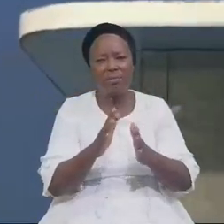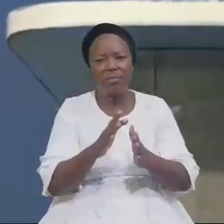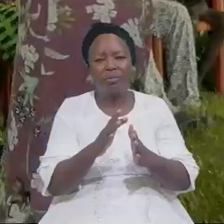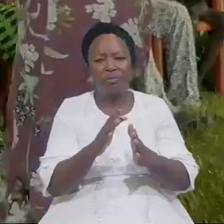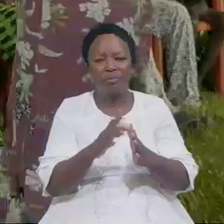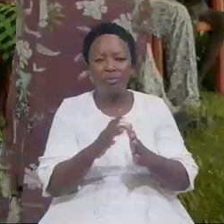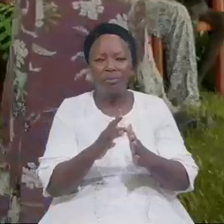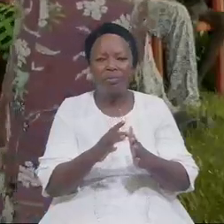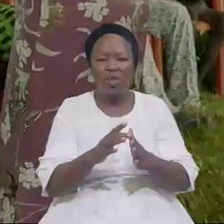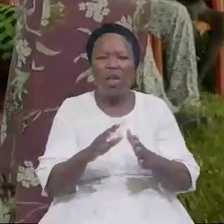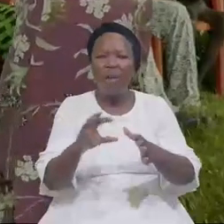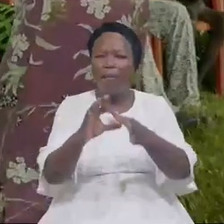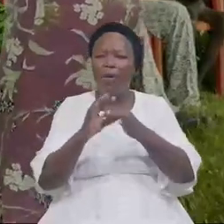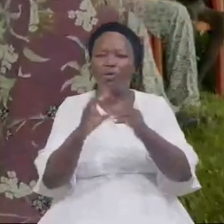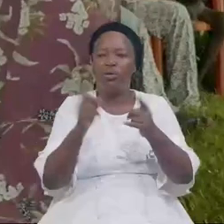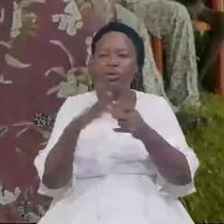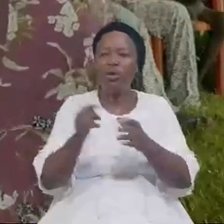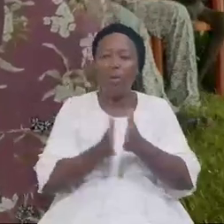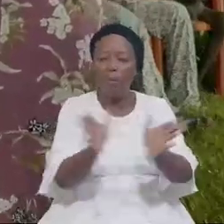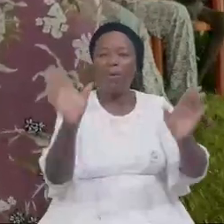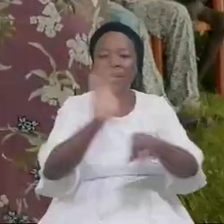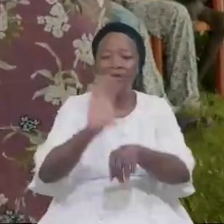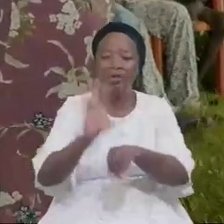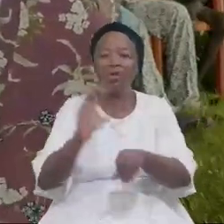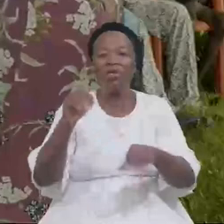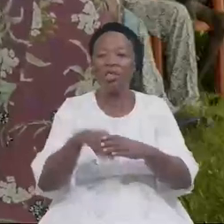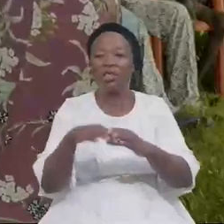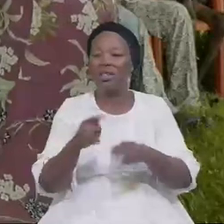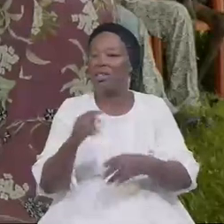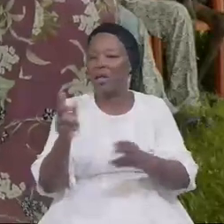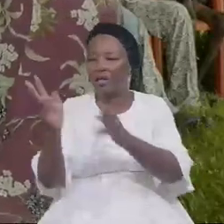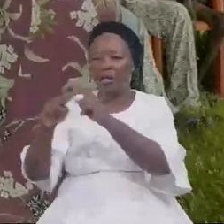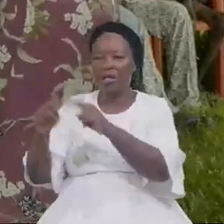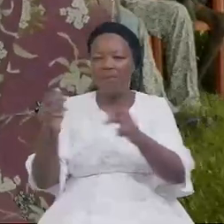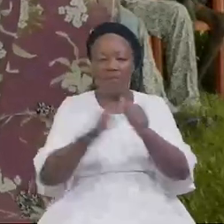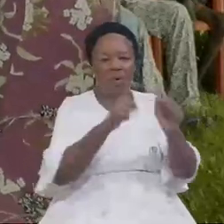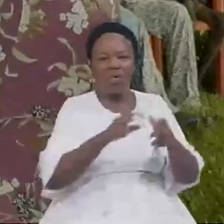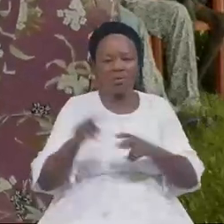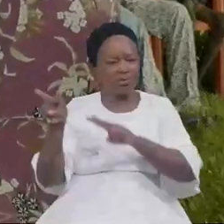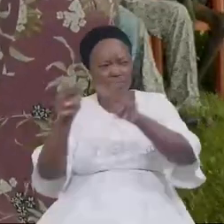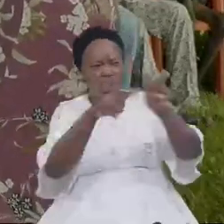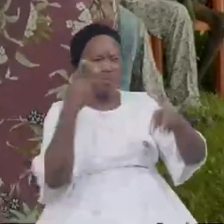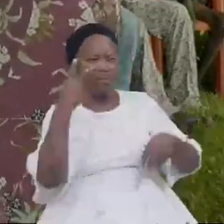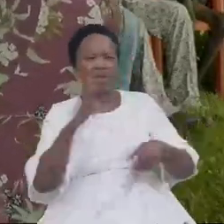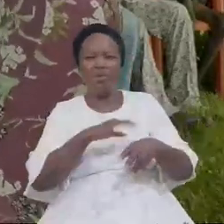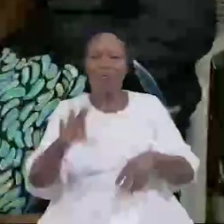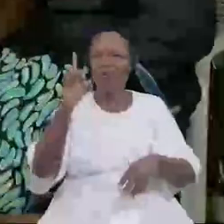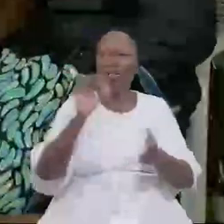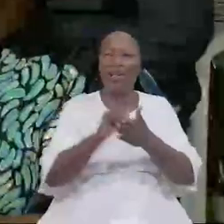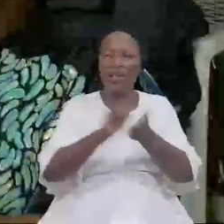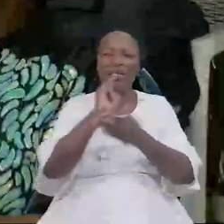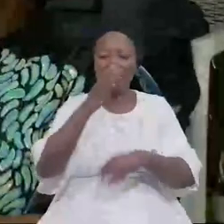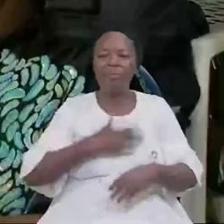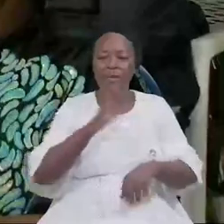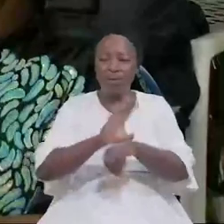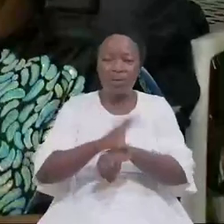Être membre d'une église populaire en ville, et que regarde autour de toi, que c'est mon église, et c'est